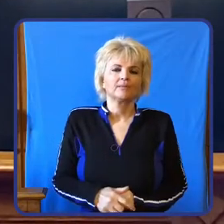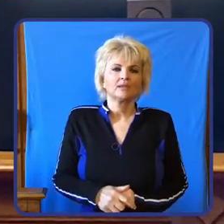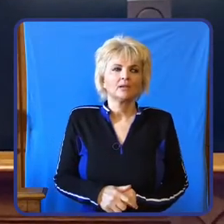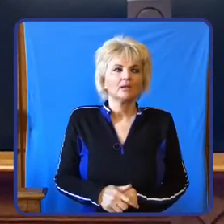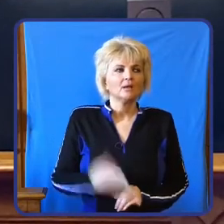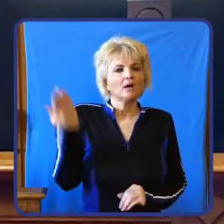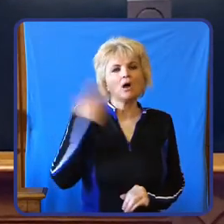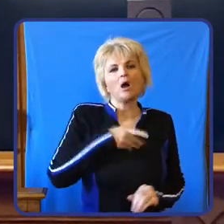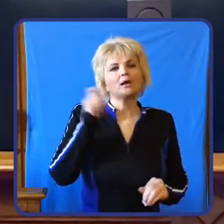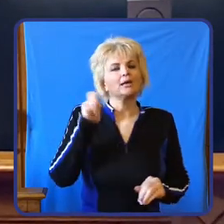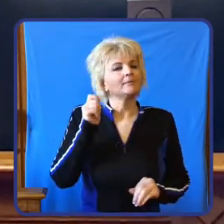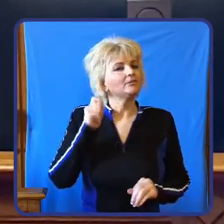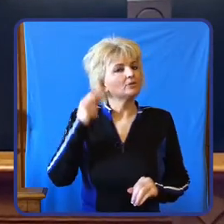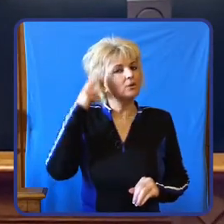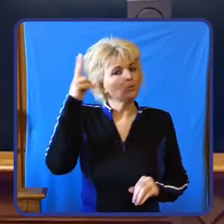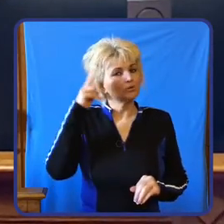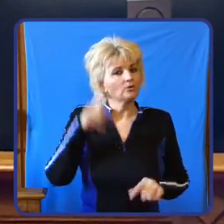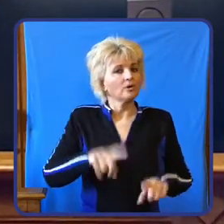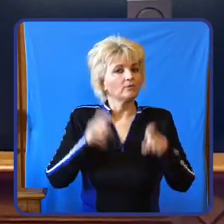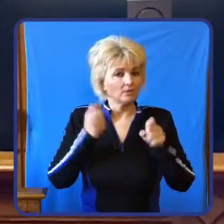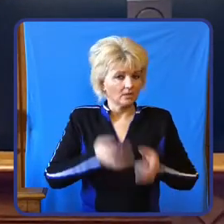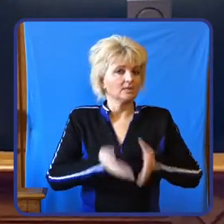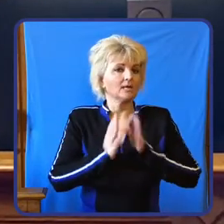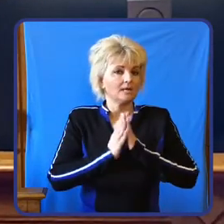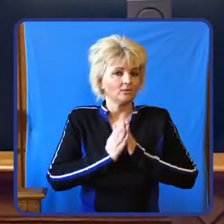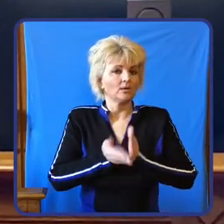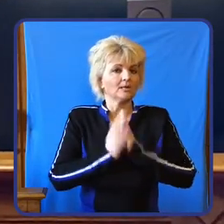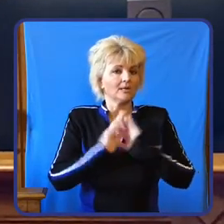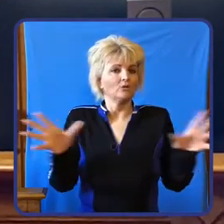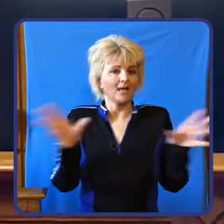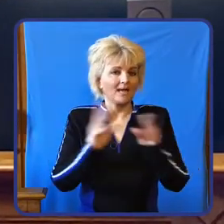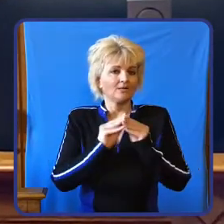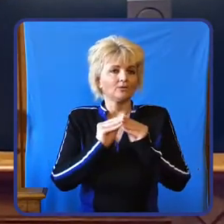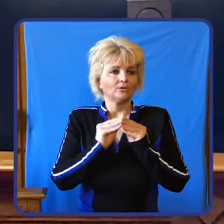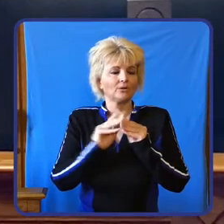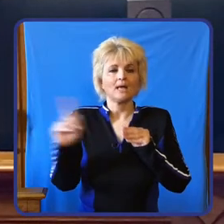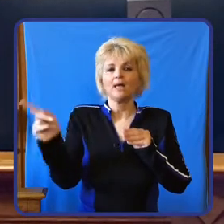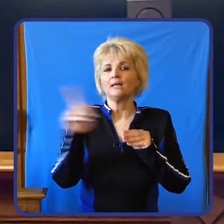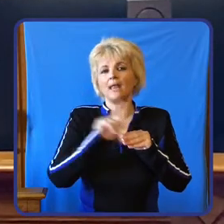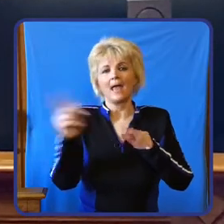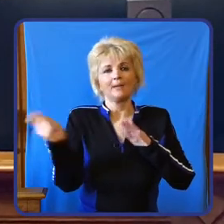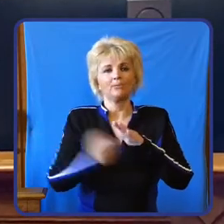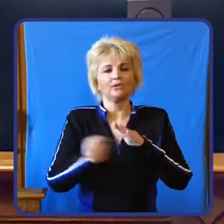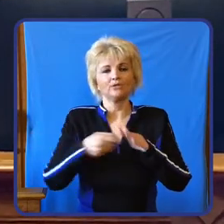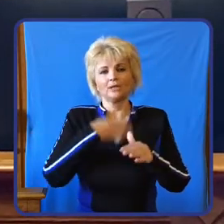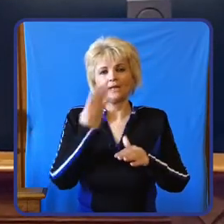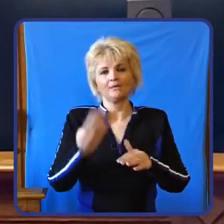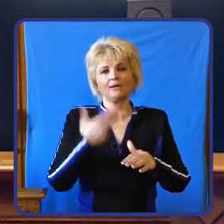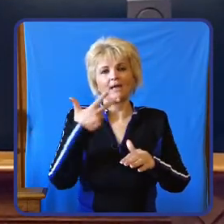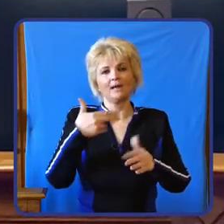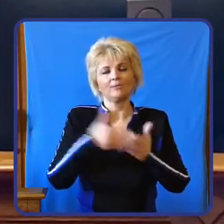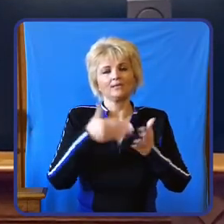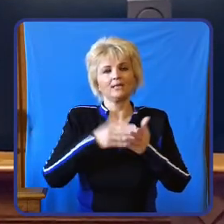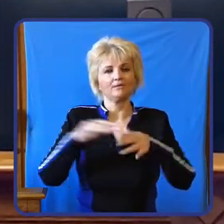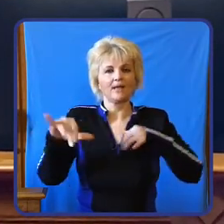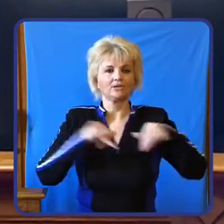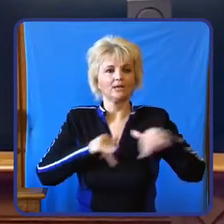Tehát, hogyha a képviselőről múlik, akkor azt kérjük, és kérjük együtt, hogy ne büntessen 43 ezer vásárhelyi